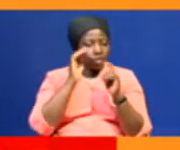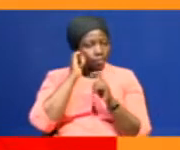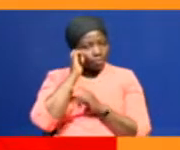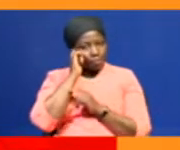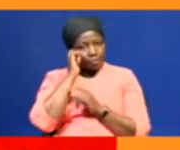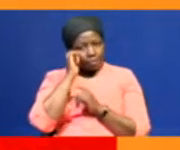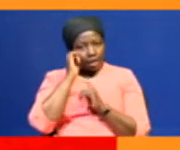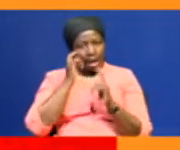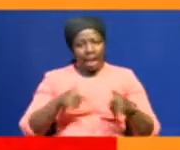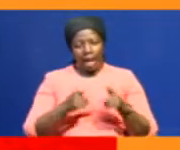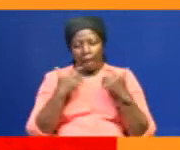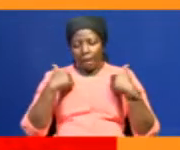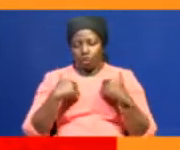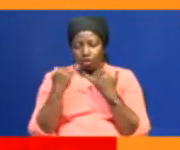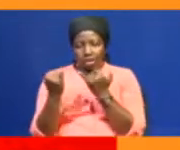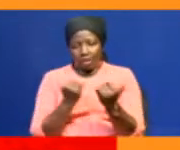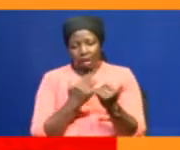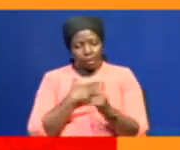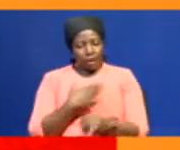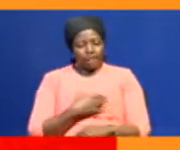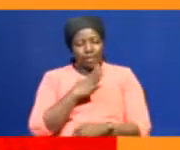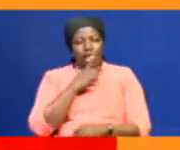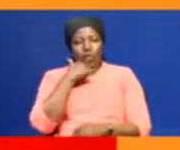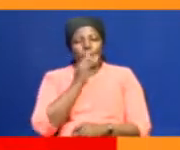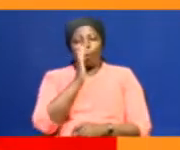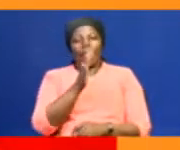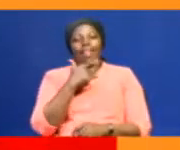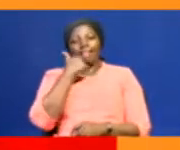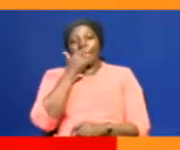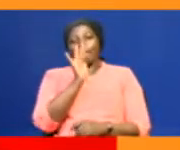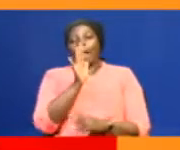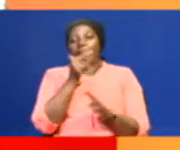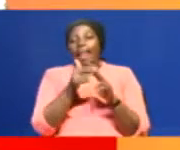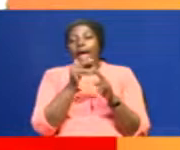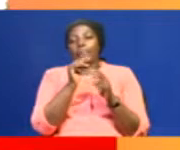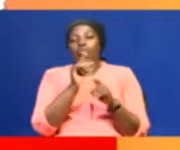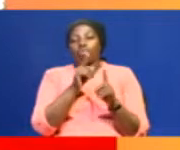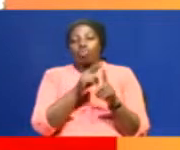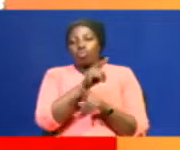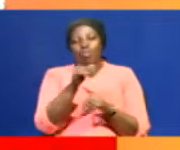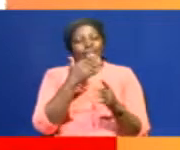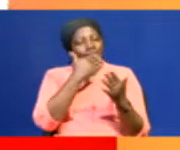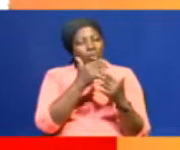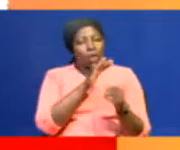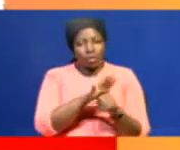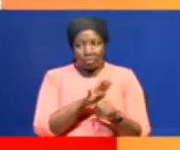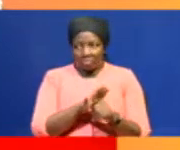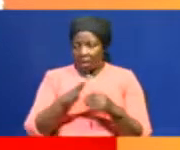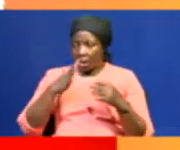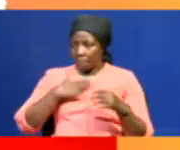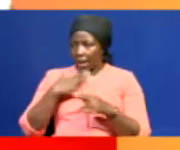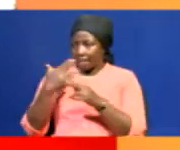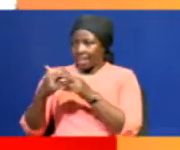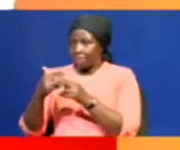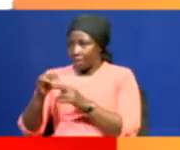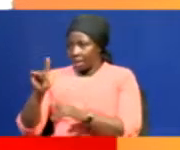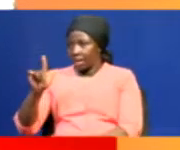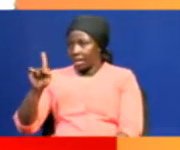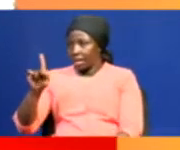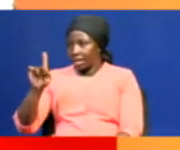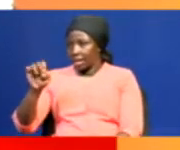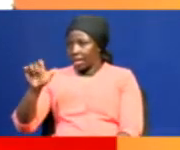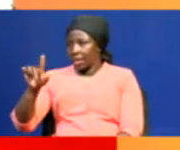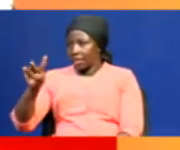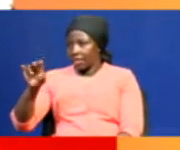niruhusu nimkaribishe mgeni wangu ambaye pia atajitambulisha kwako. Shukrani sana. Asante. Naam. Kwa majina naitwa Kevin Mbadi. Mimi